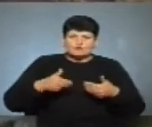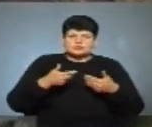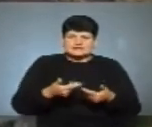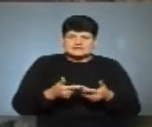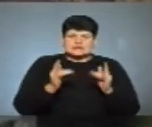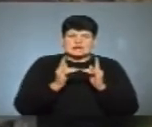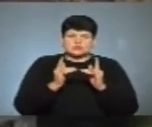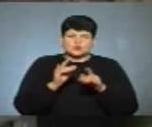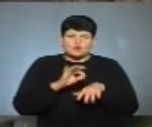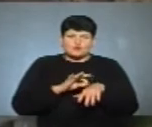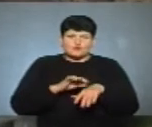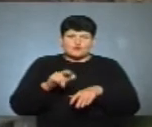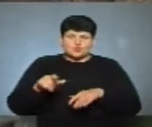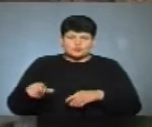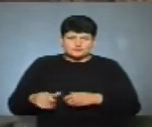ліжка хворого. Це